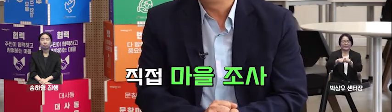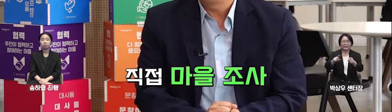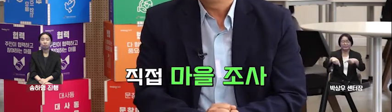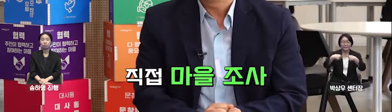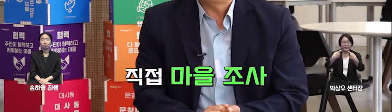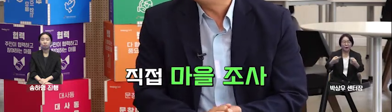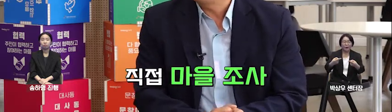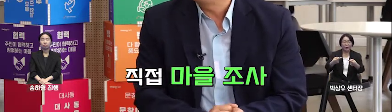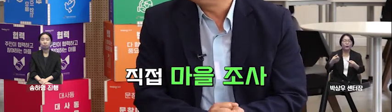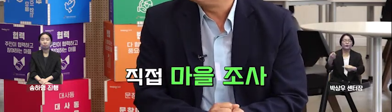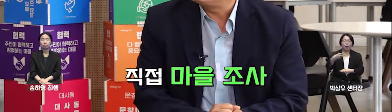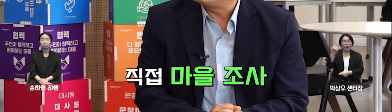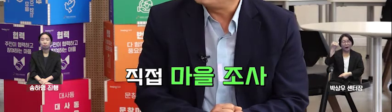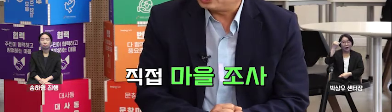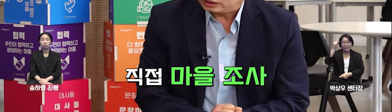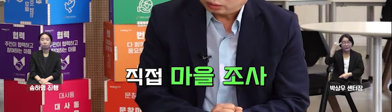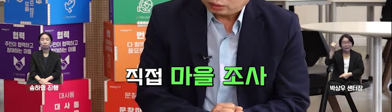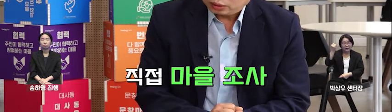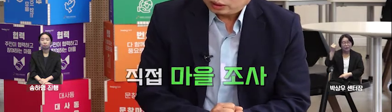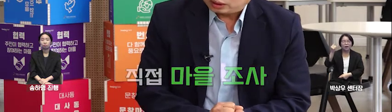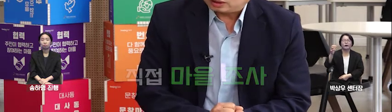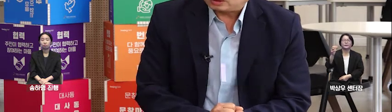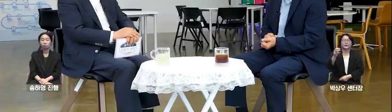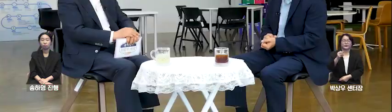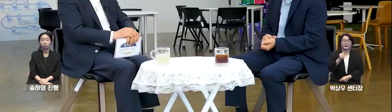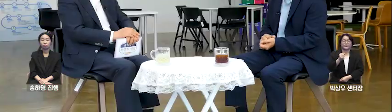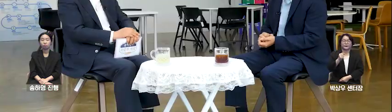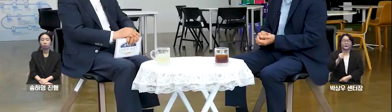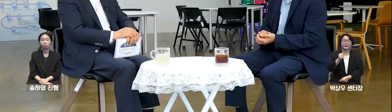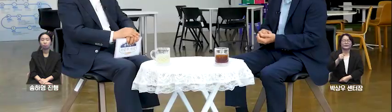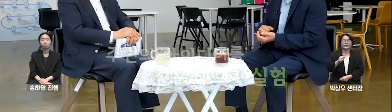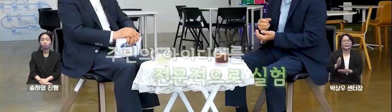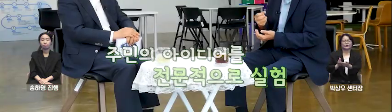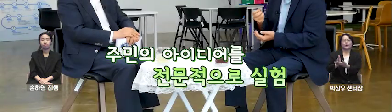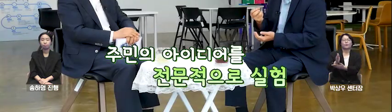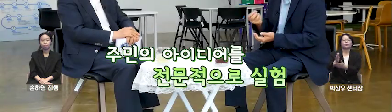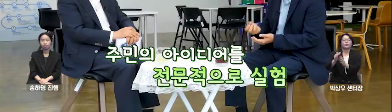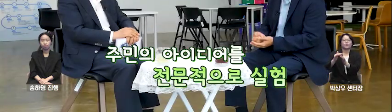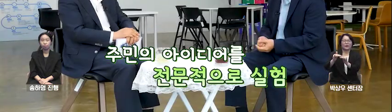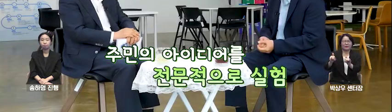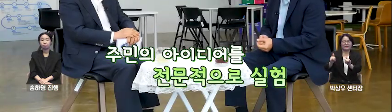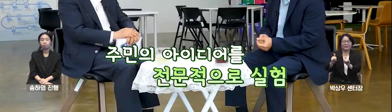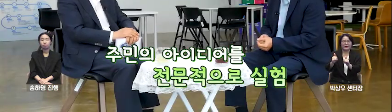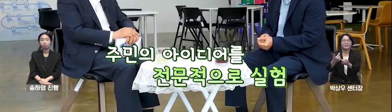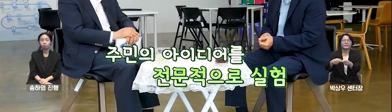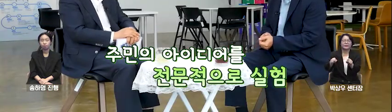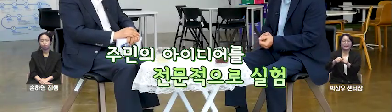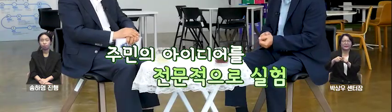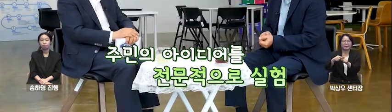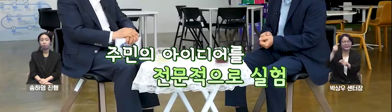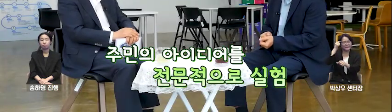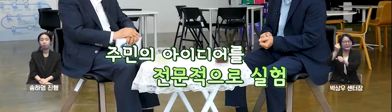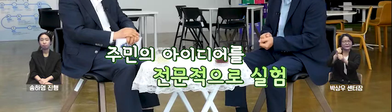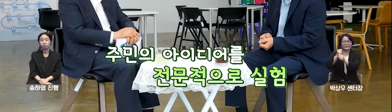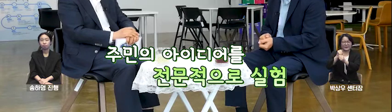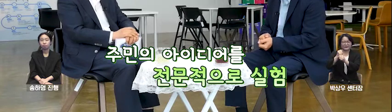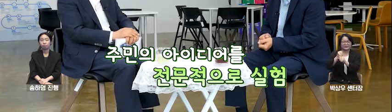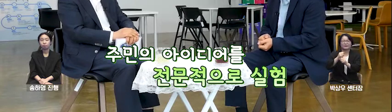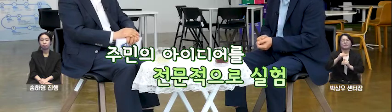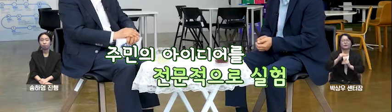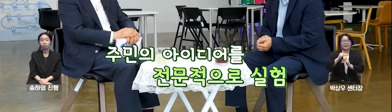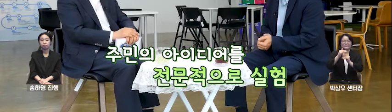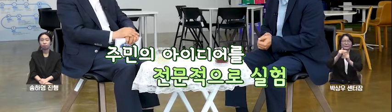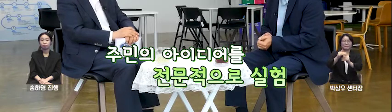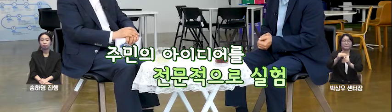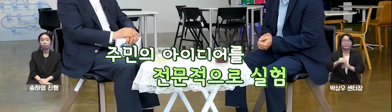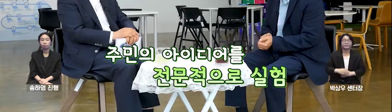가운데에서 그 아이디어를 또 도출하고 거기에 이제 전문적으로 그걸 한번 실험해보는 뭐 이런 과정.